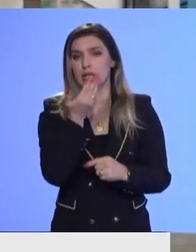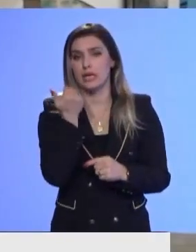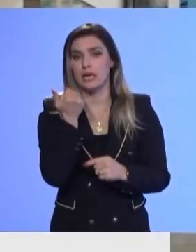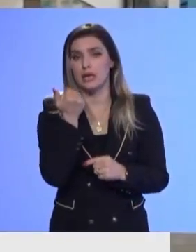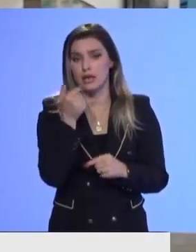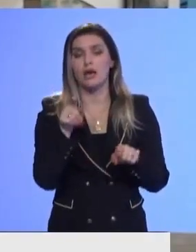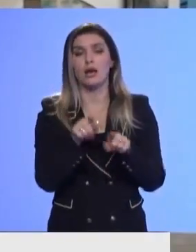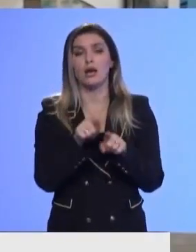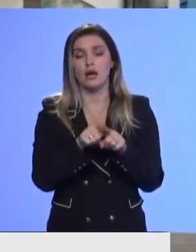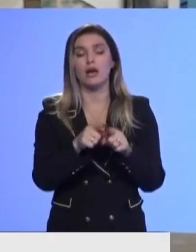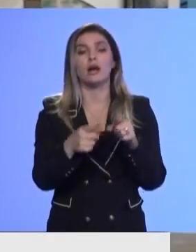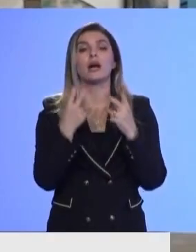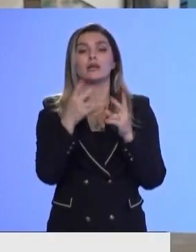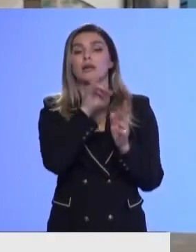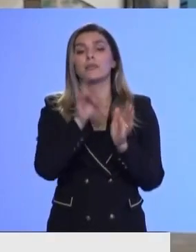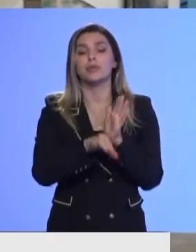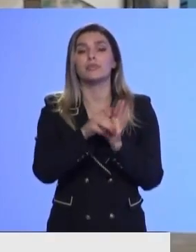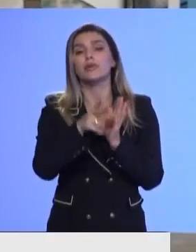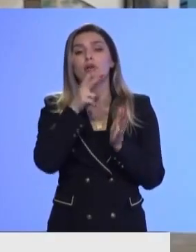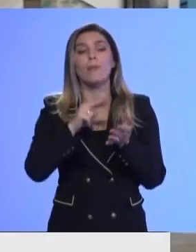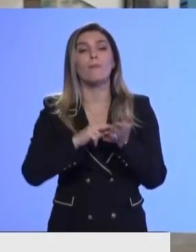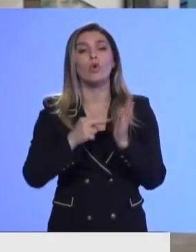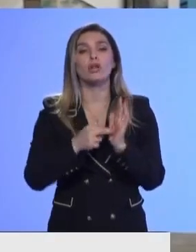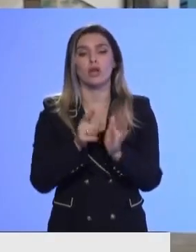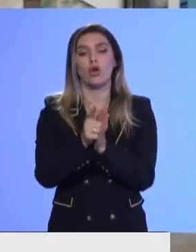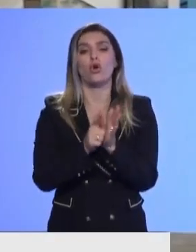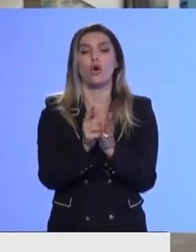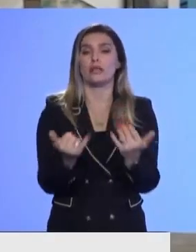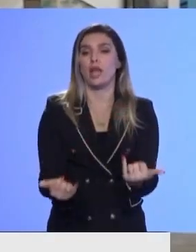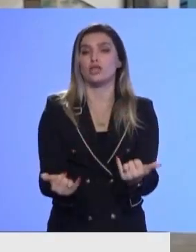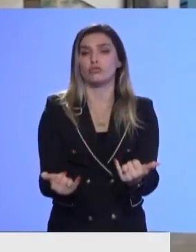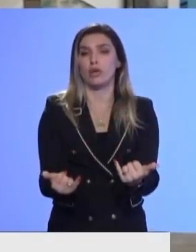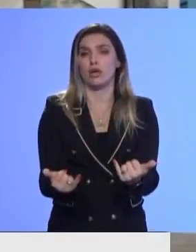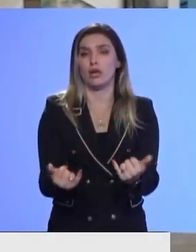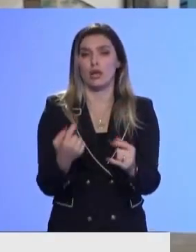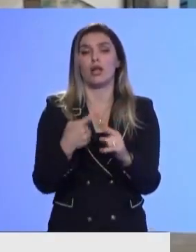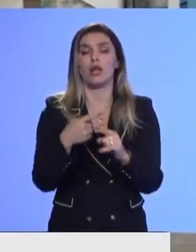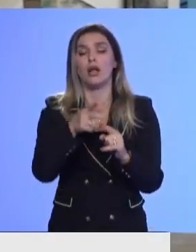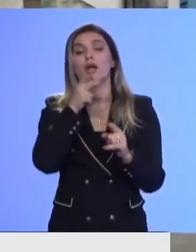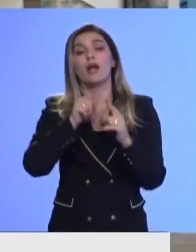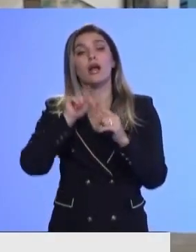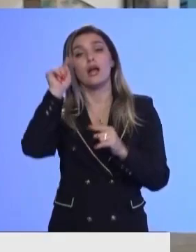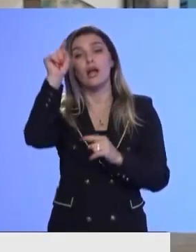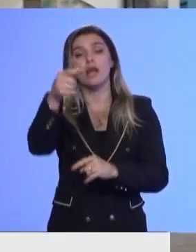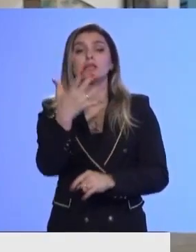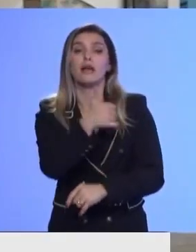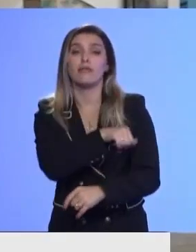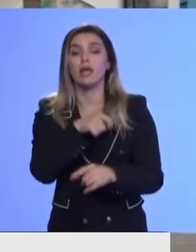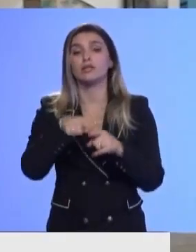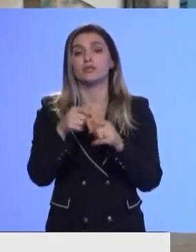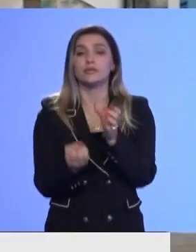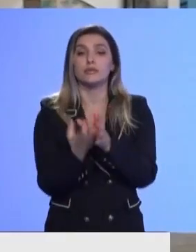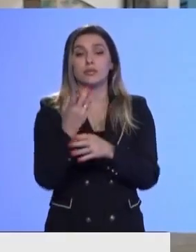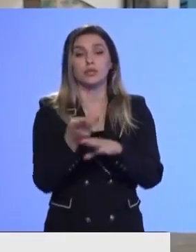duke preferuar politikat cilat janë momentale dhe cilat neglizhojnë synimet afatgjata të zhvillimit vendit